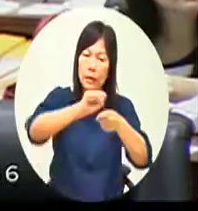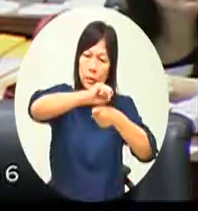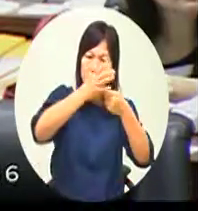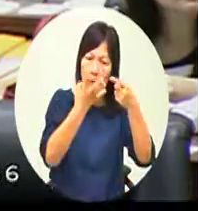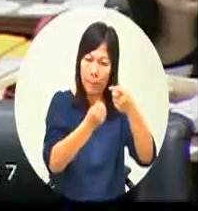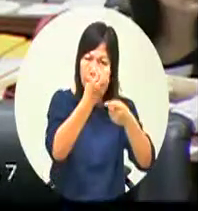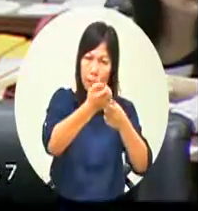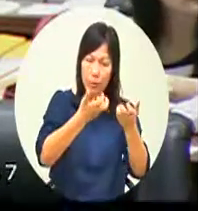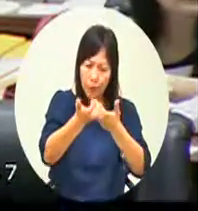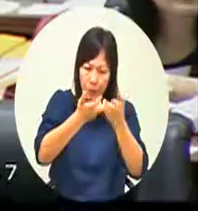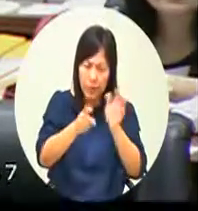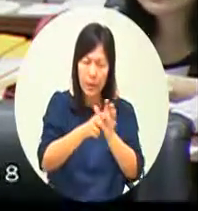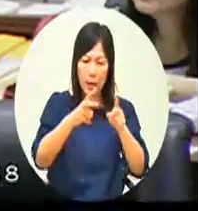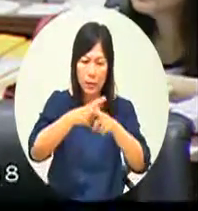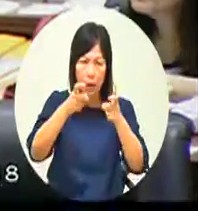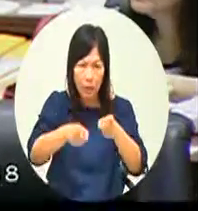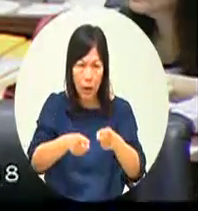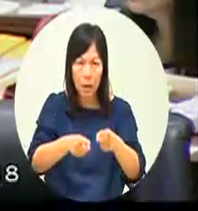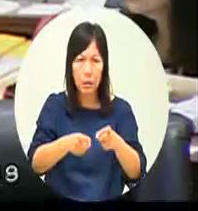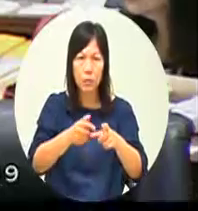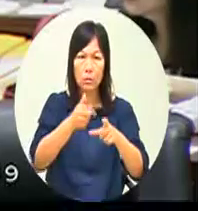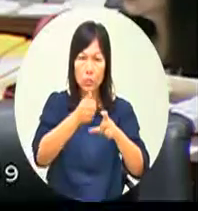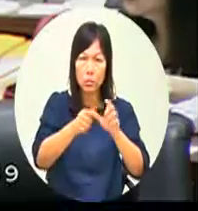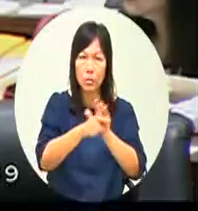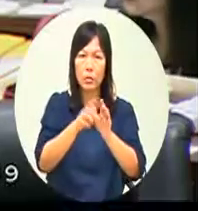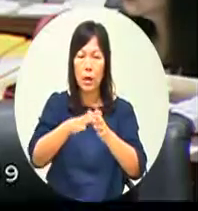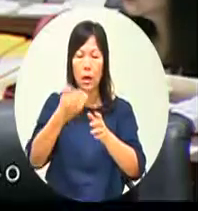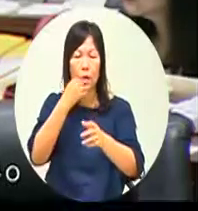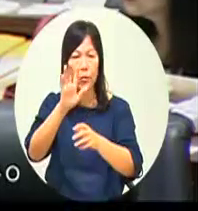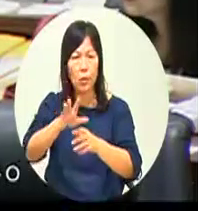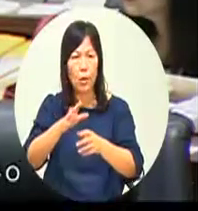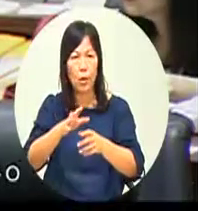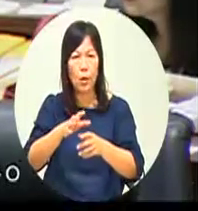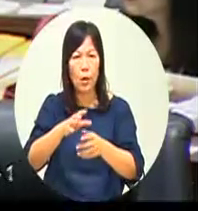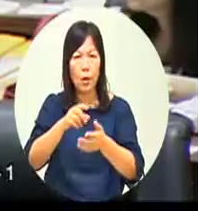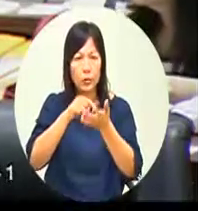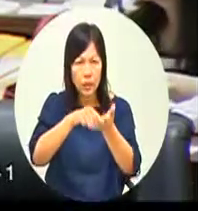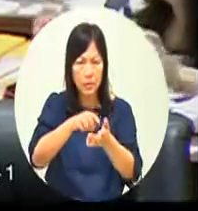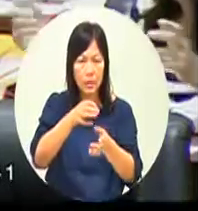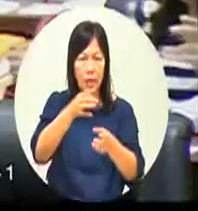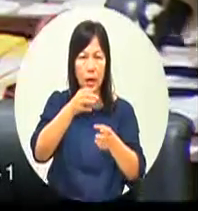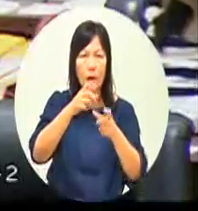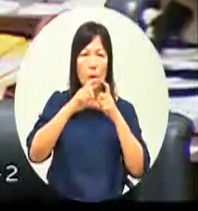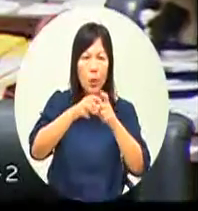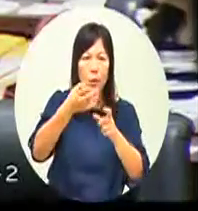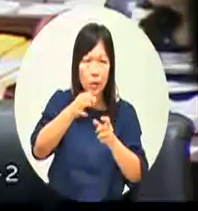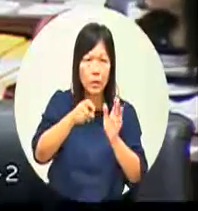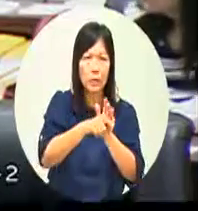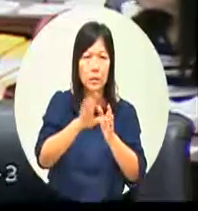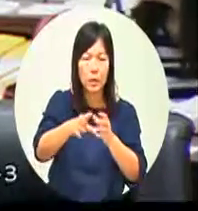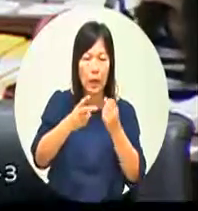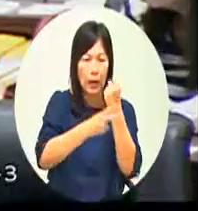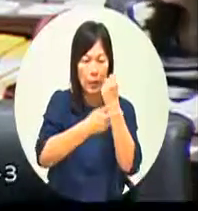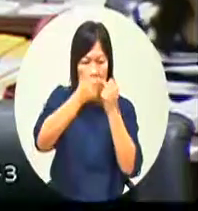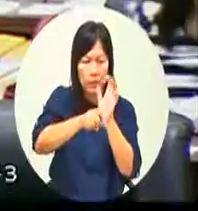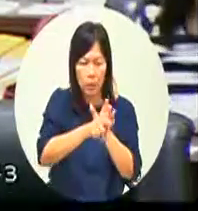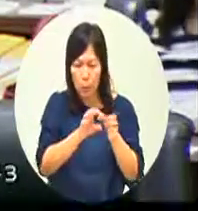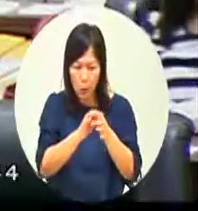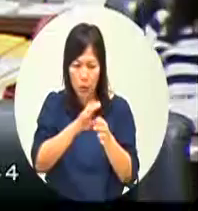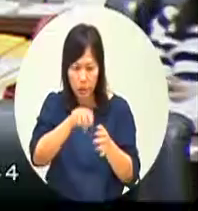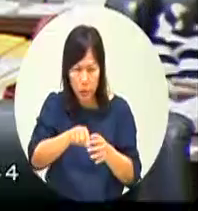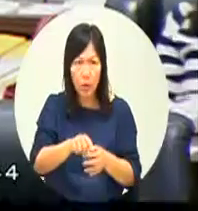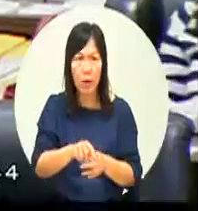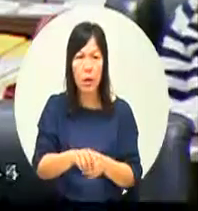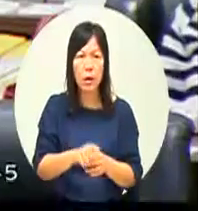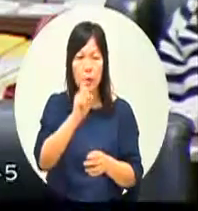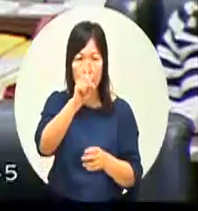分配，我相信小港区有领到这个南区焚化炉的这个回馈金的这些里长，其实也都在关注这些问题。那我们就有一